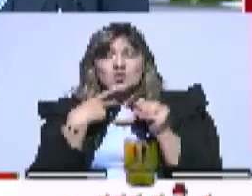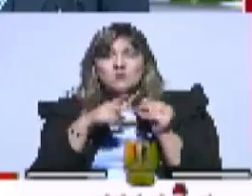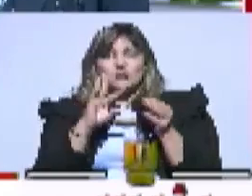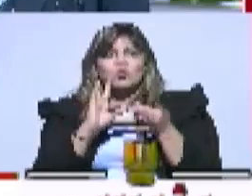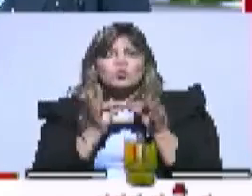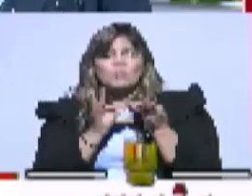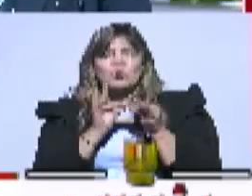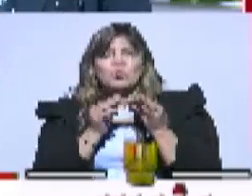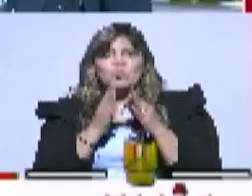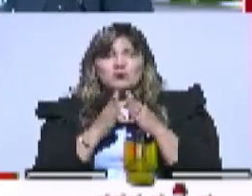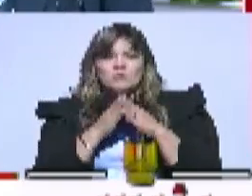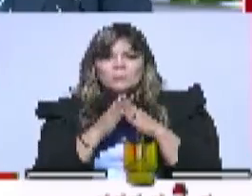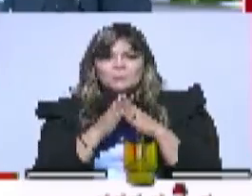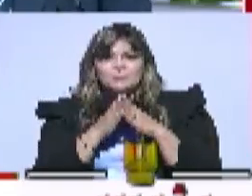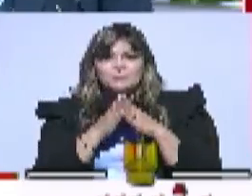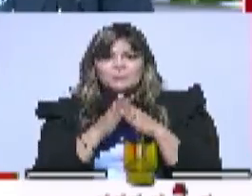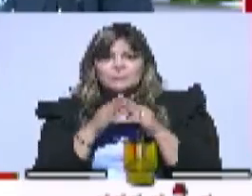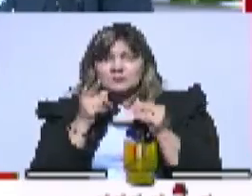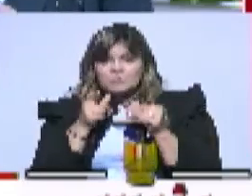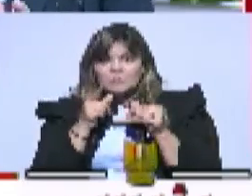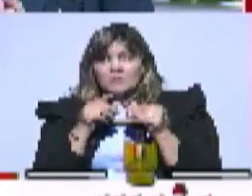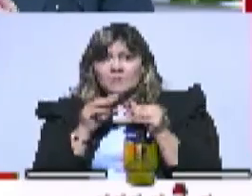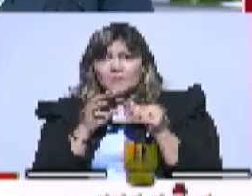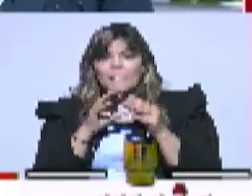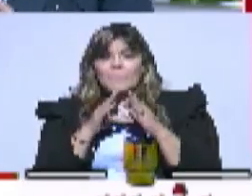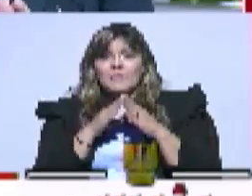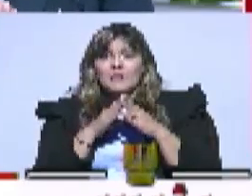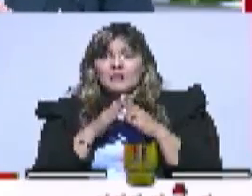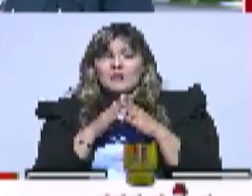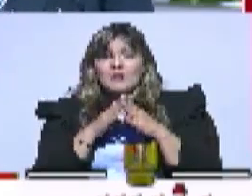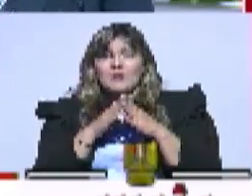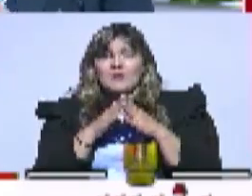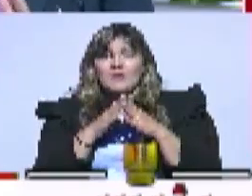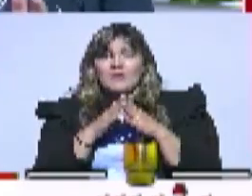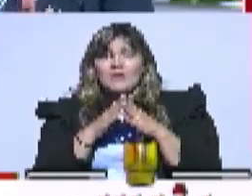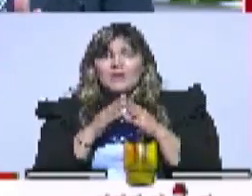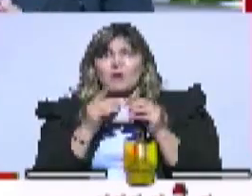22,800,000 وشوية، ودول بيمثلوا نسبة